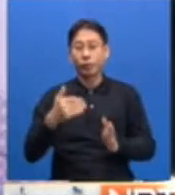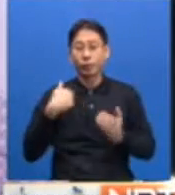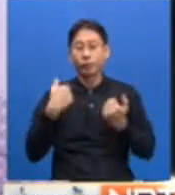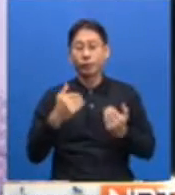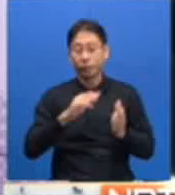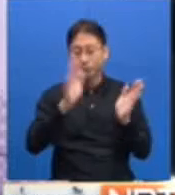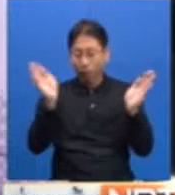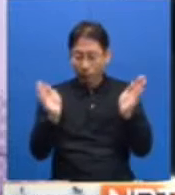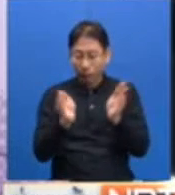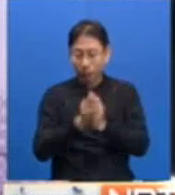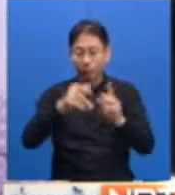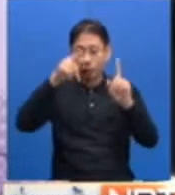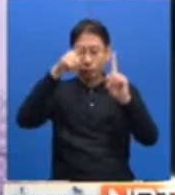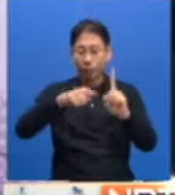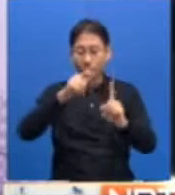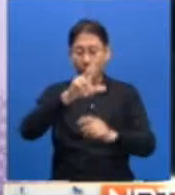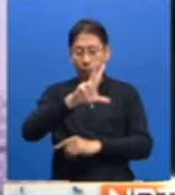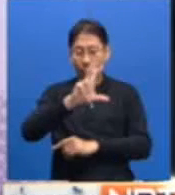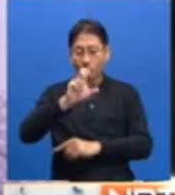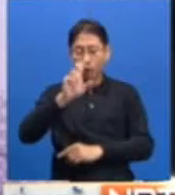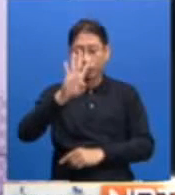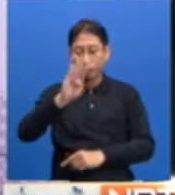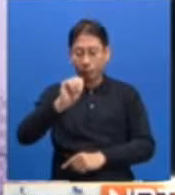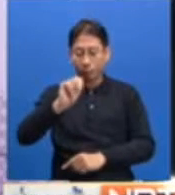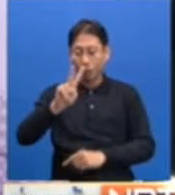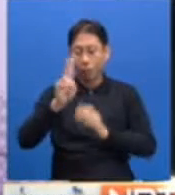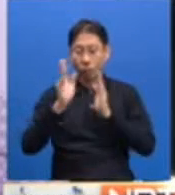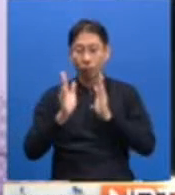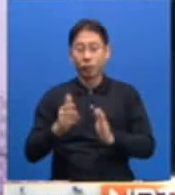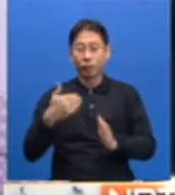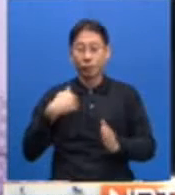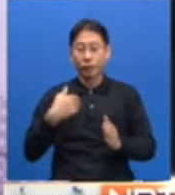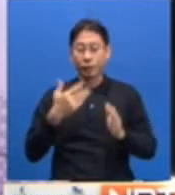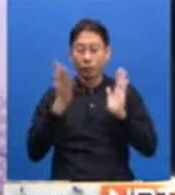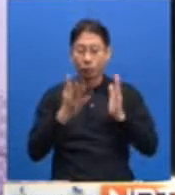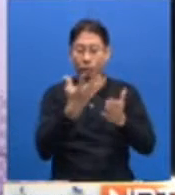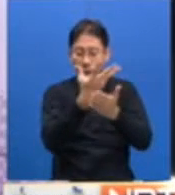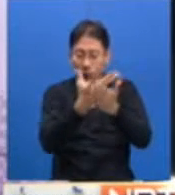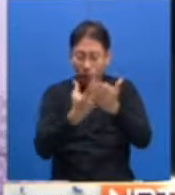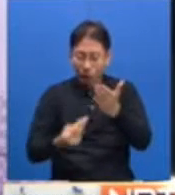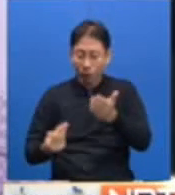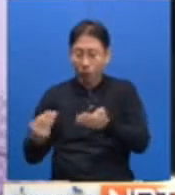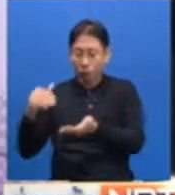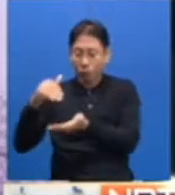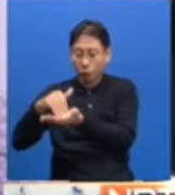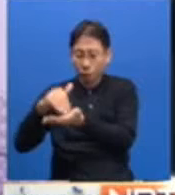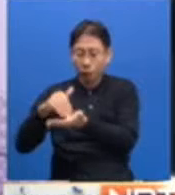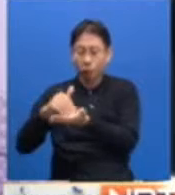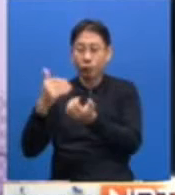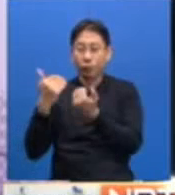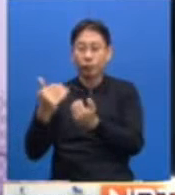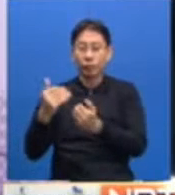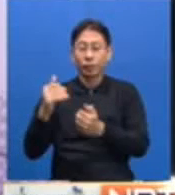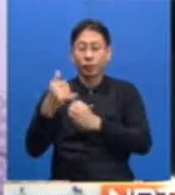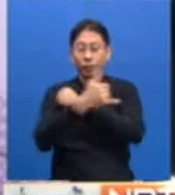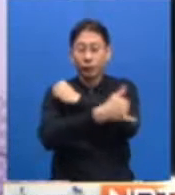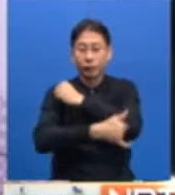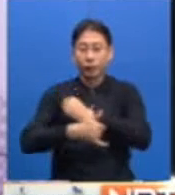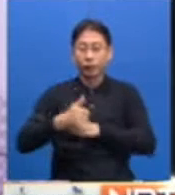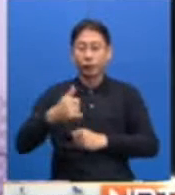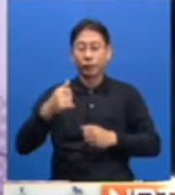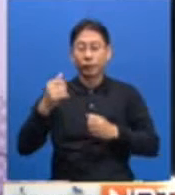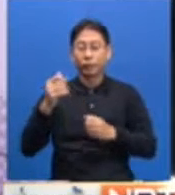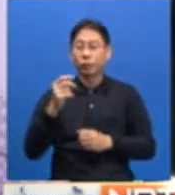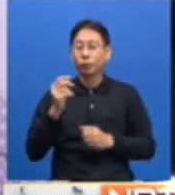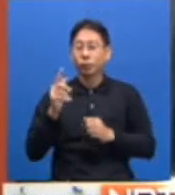ไทยทั้งหมด 1,342 คนแล้วยังเหลือคนไทยในศูนย์อพยพที่กรุงตูนิสประเทศตูนิเซียที่